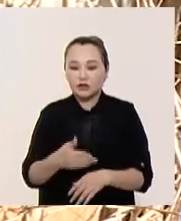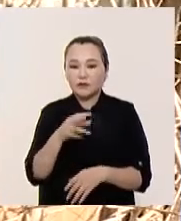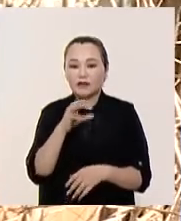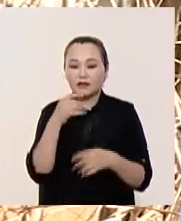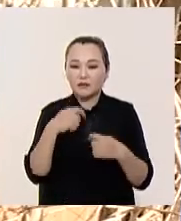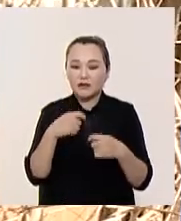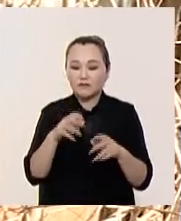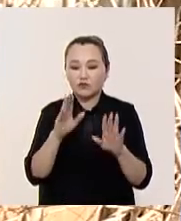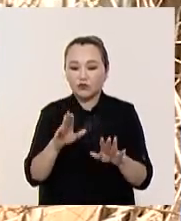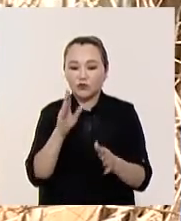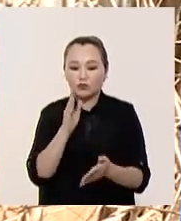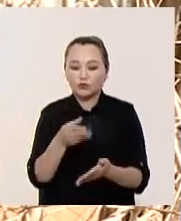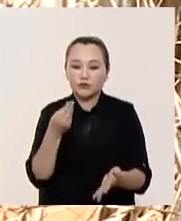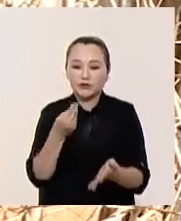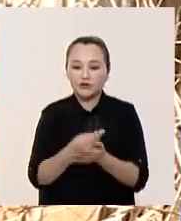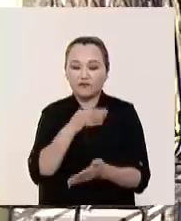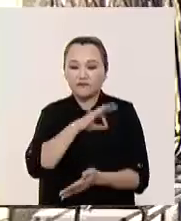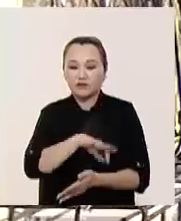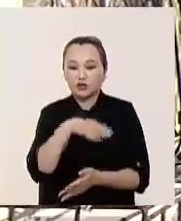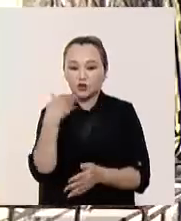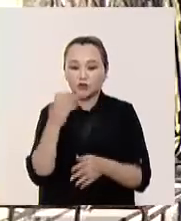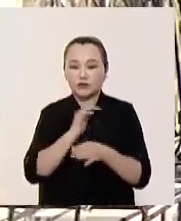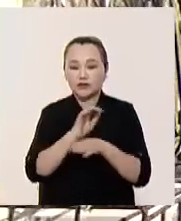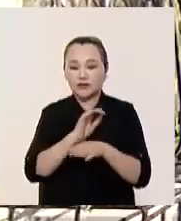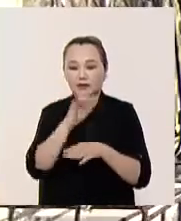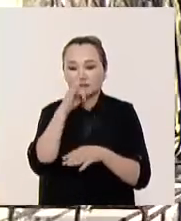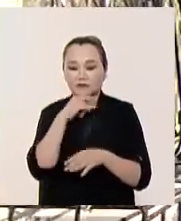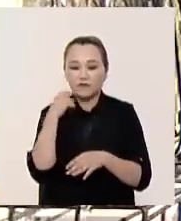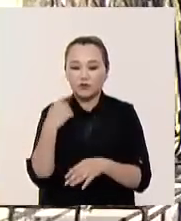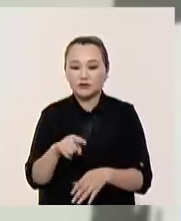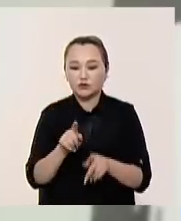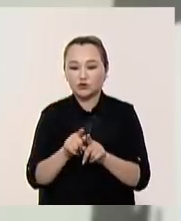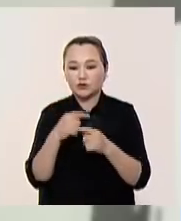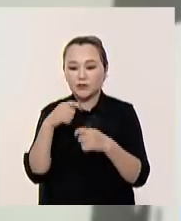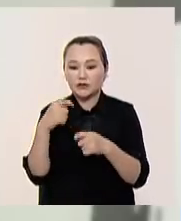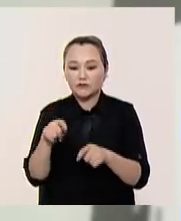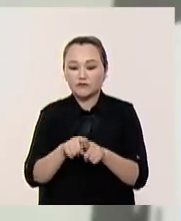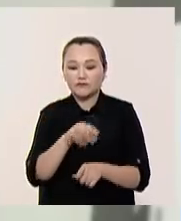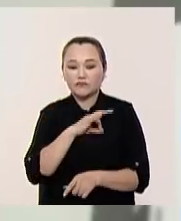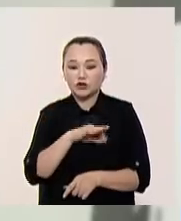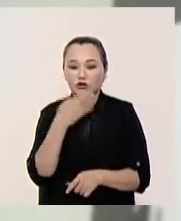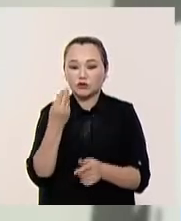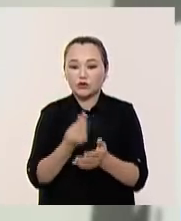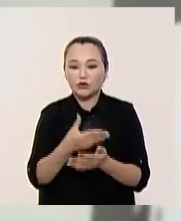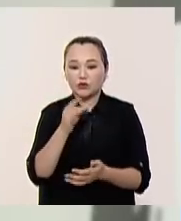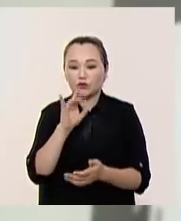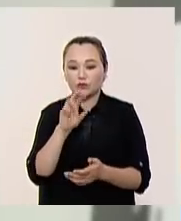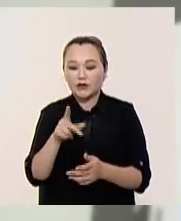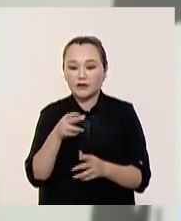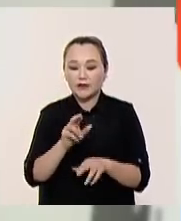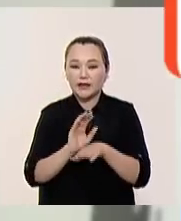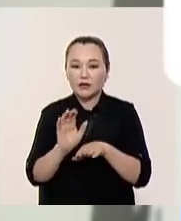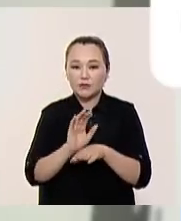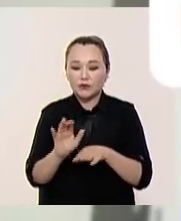будут только дорожать. Невыгоден и экспорт казахстанской продукции в Россию. Такой дорогой рубль для импортеров